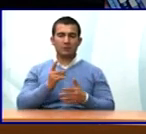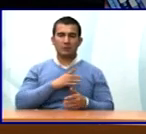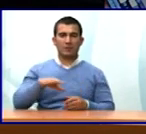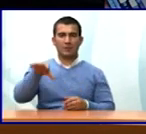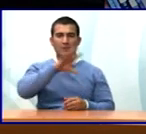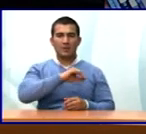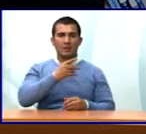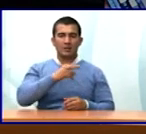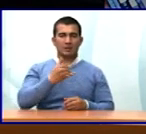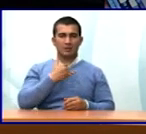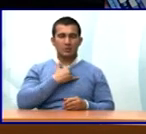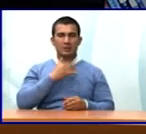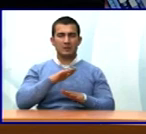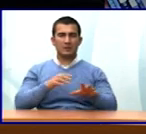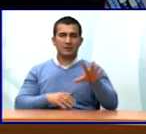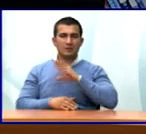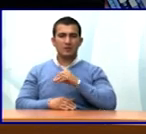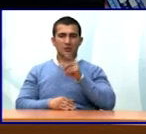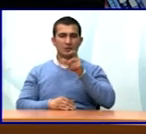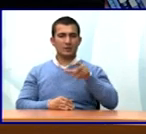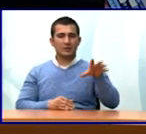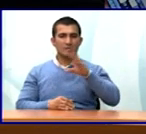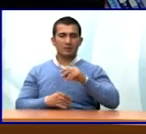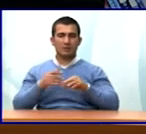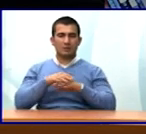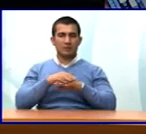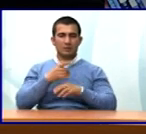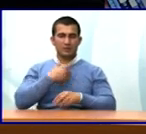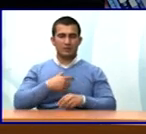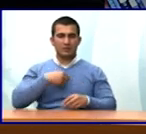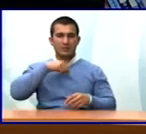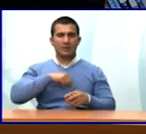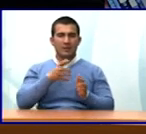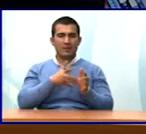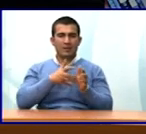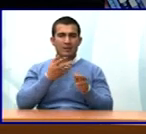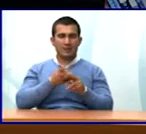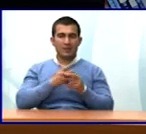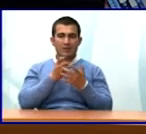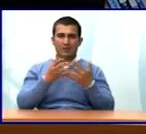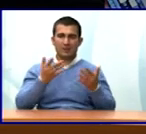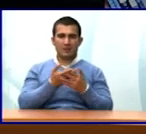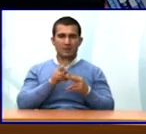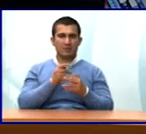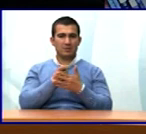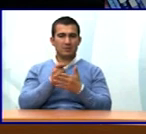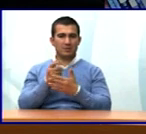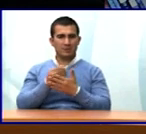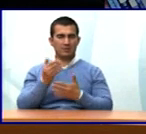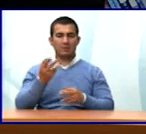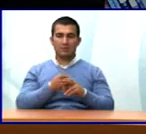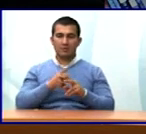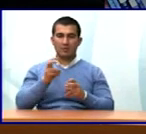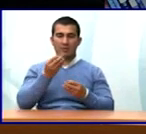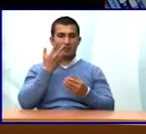bizni sog'ligimiz uchun organizmimiz uchun kerakli bo'lgan elementlar. Biz mana shu mahsulotlarni iste'mol